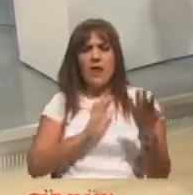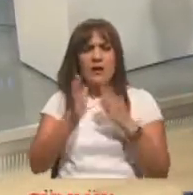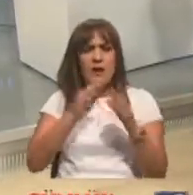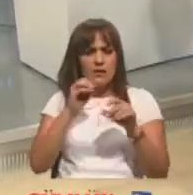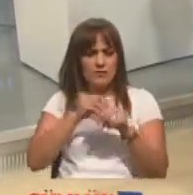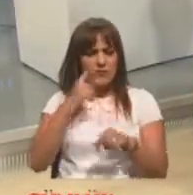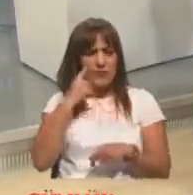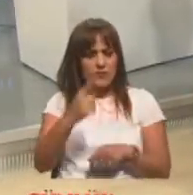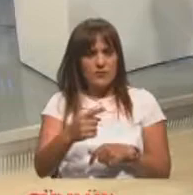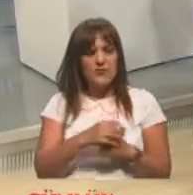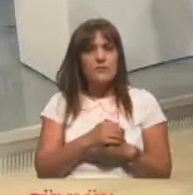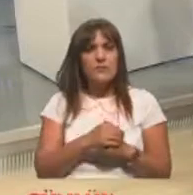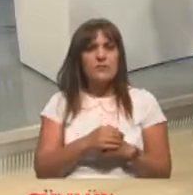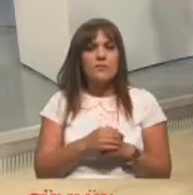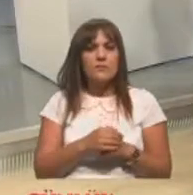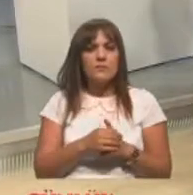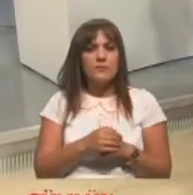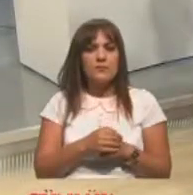göstereceğim.